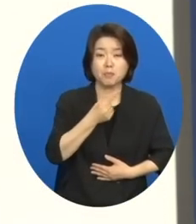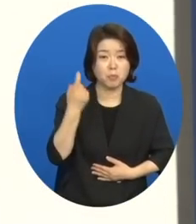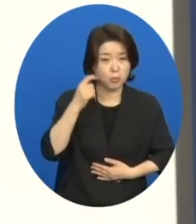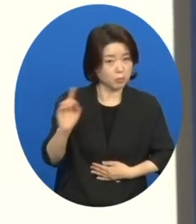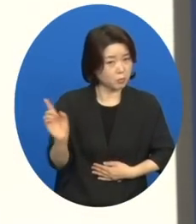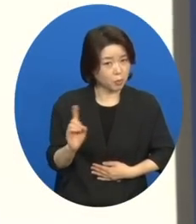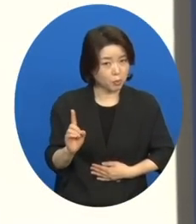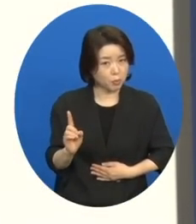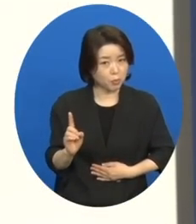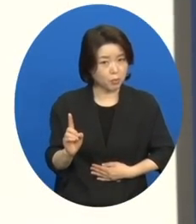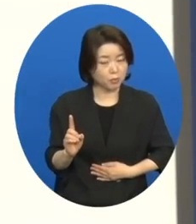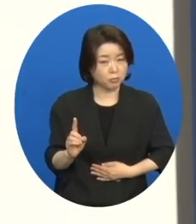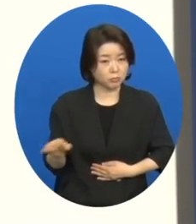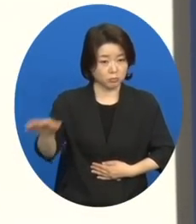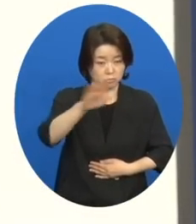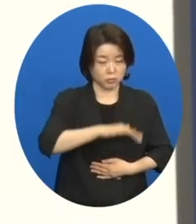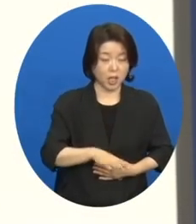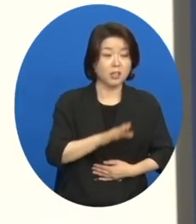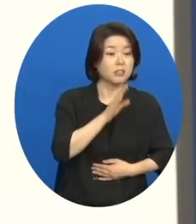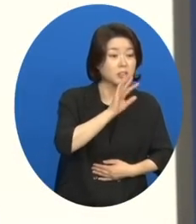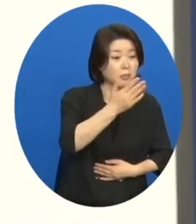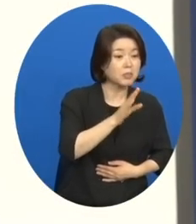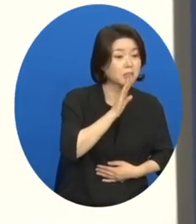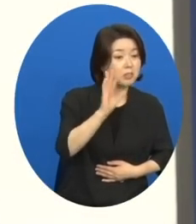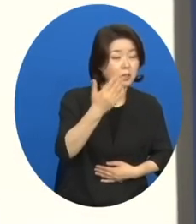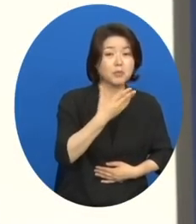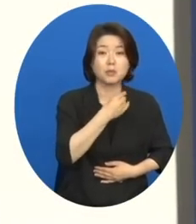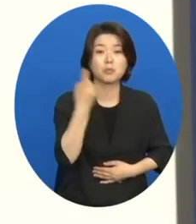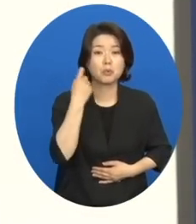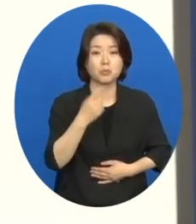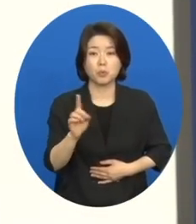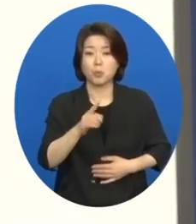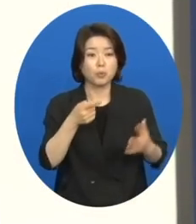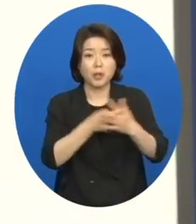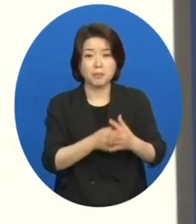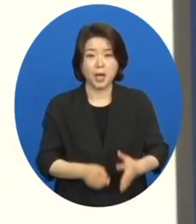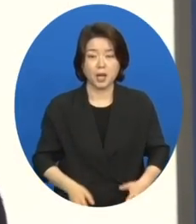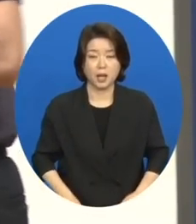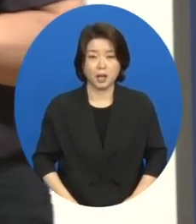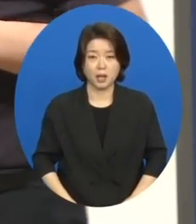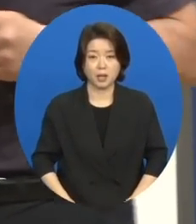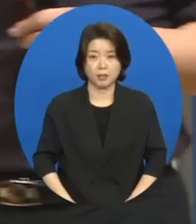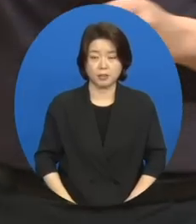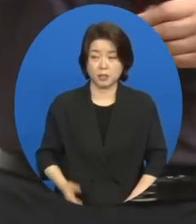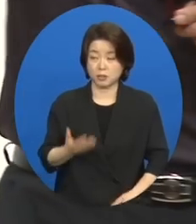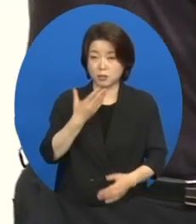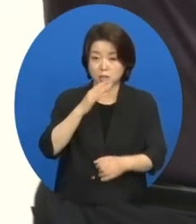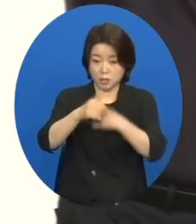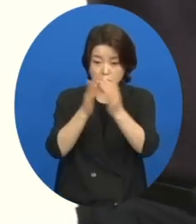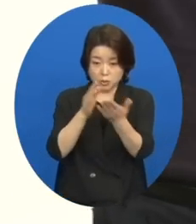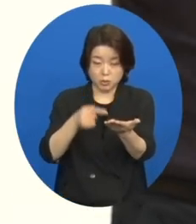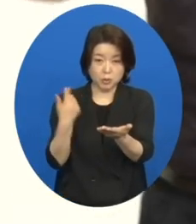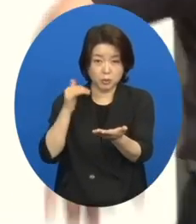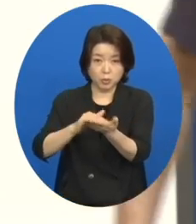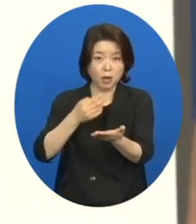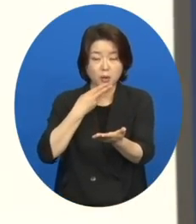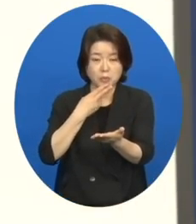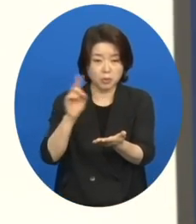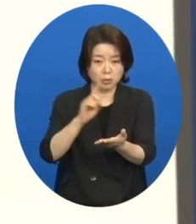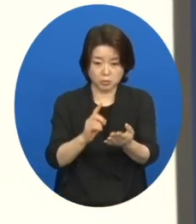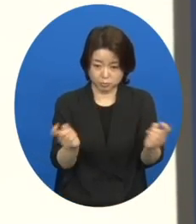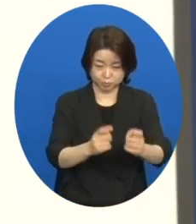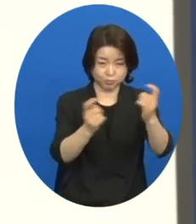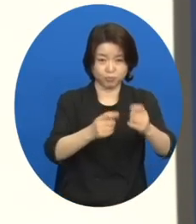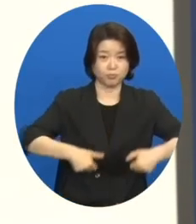그러면 다 뭐 자기들이 참된다고 그러는데 그걸 어떻게 아느냐는 거예요. 그러니까 성경으로 돌아가지 않으면 어떤 논쟁도